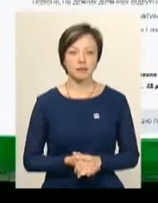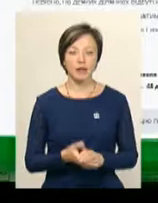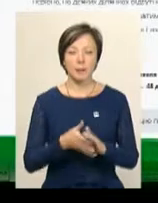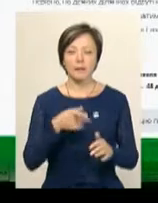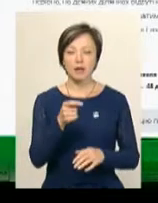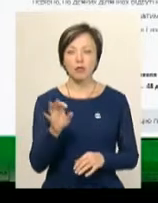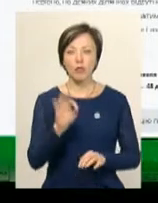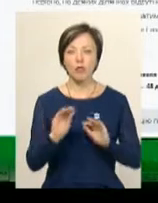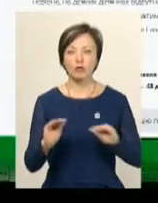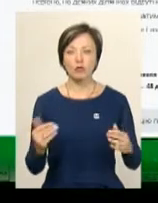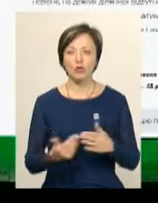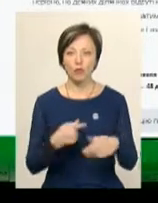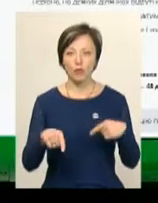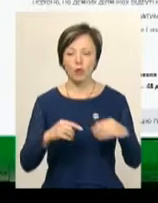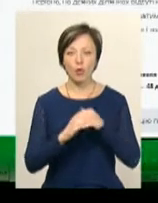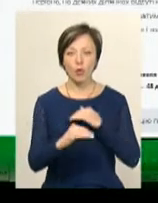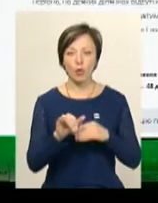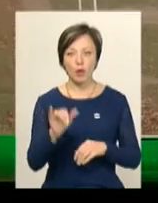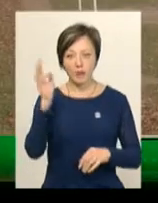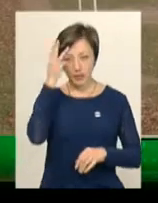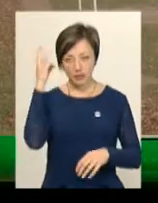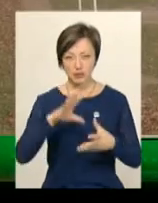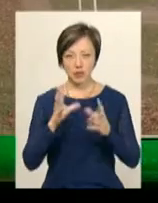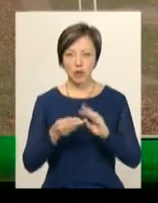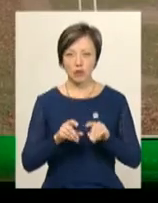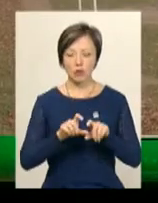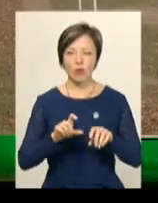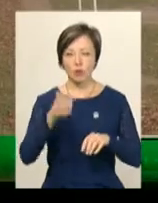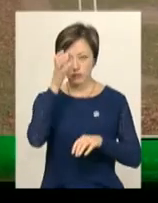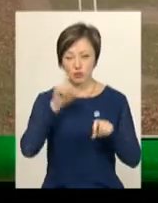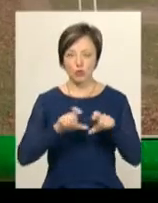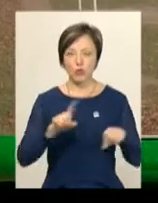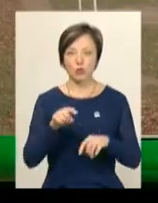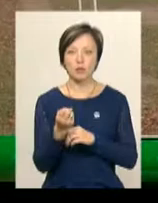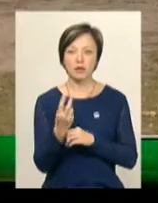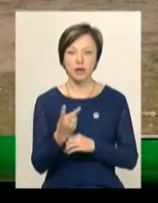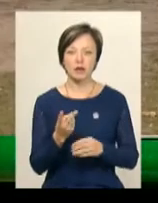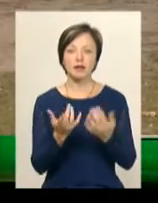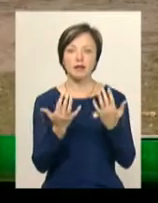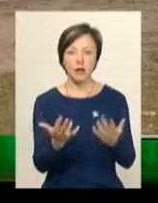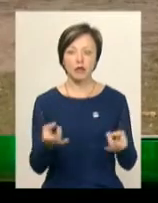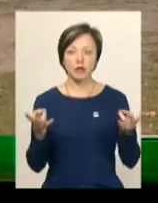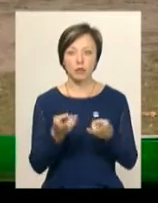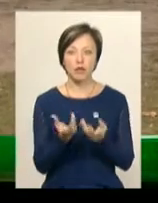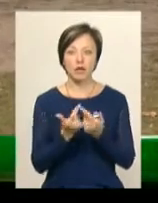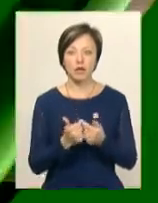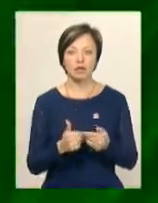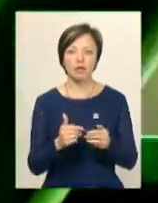Петиція про облаштування нового футбольного поля у Хмельницькій загальноосвітній школі номер 12 набрала необхідну кількість